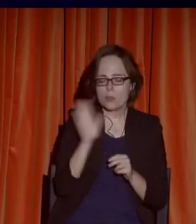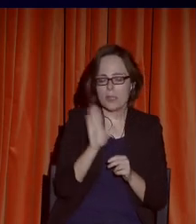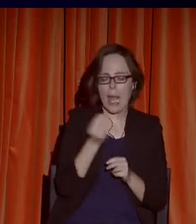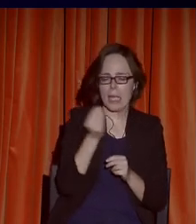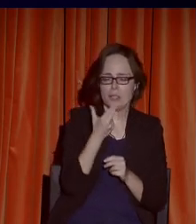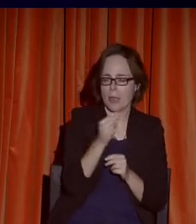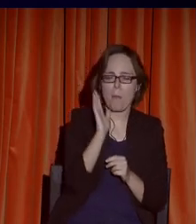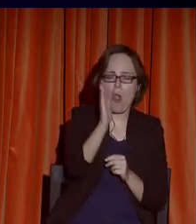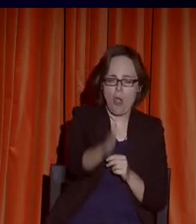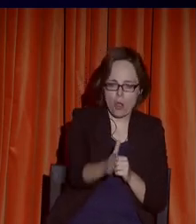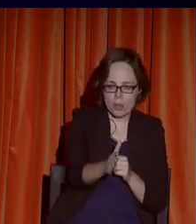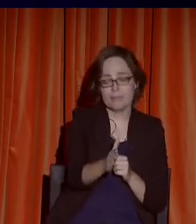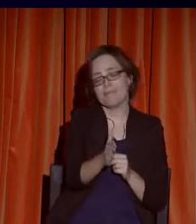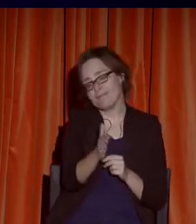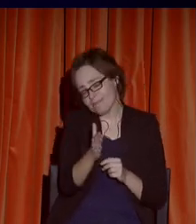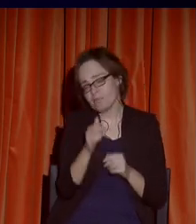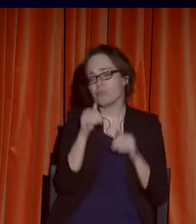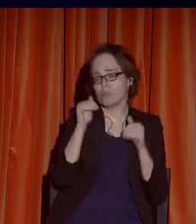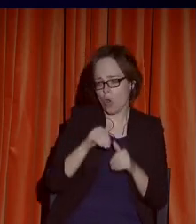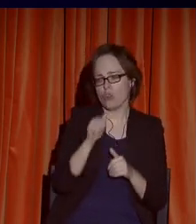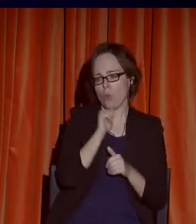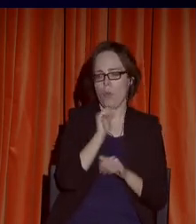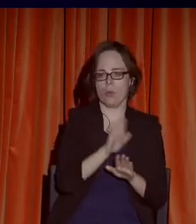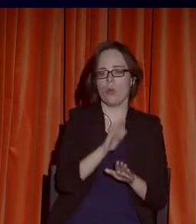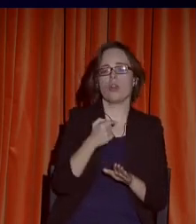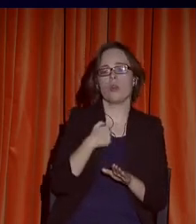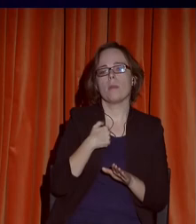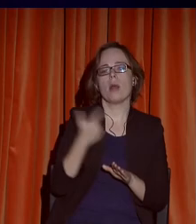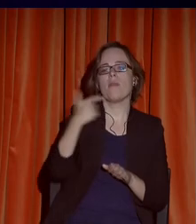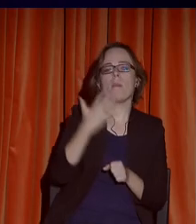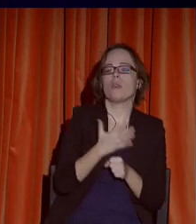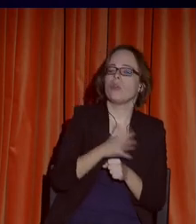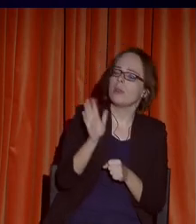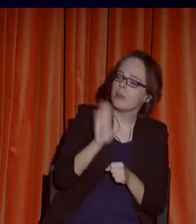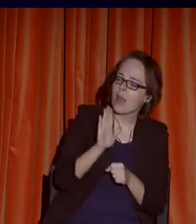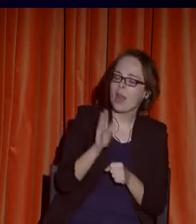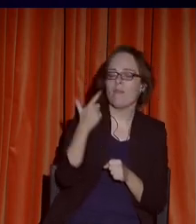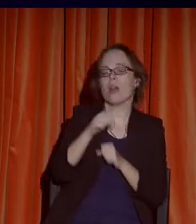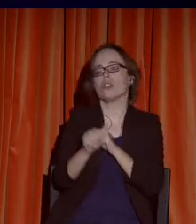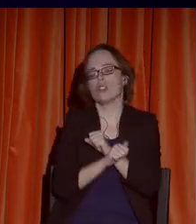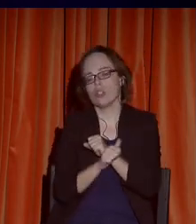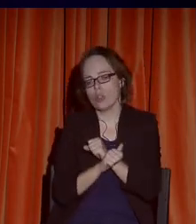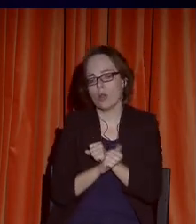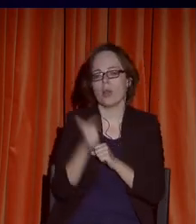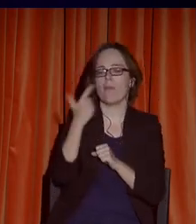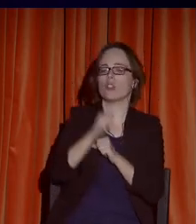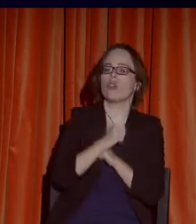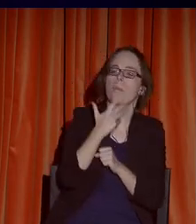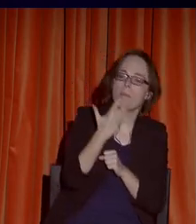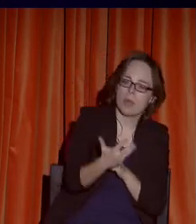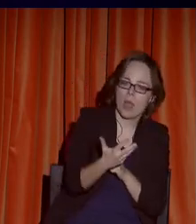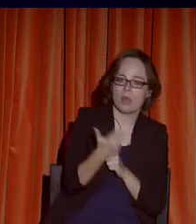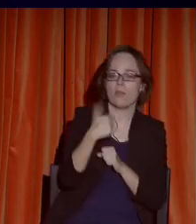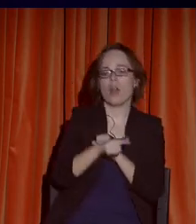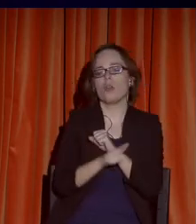to można próbować bronić, że my nie do 2050, ale 60, 65